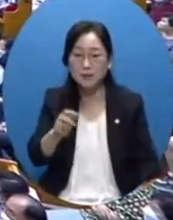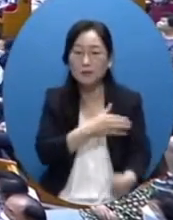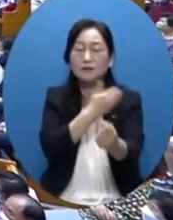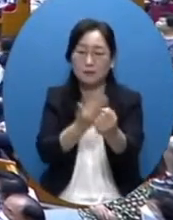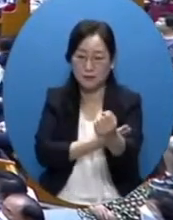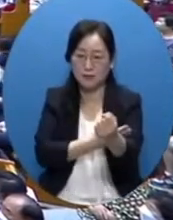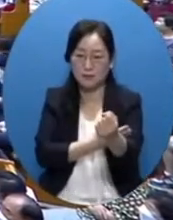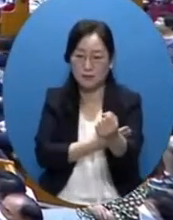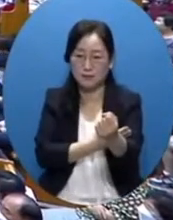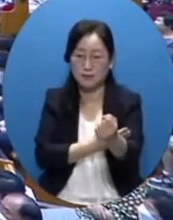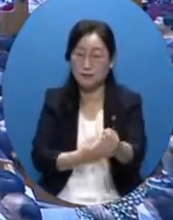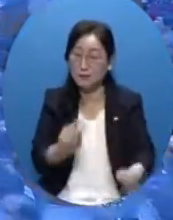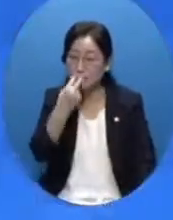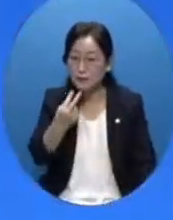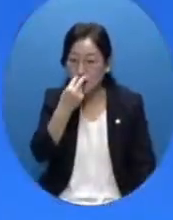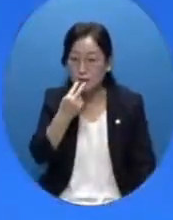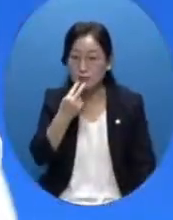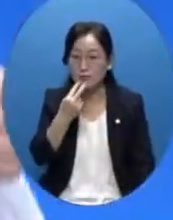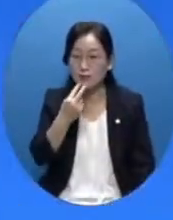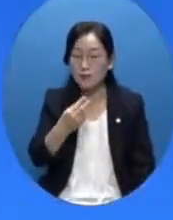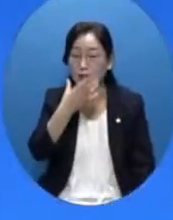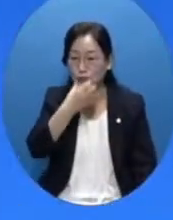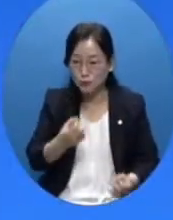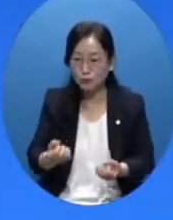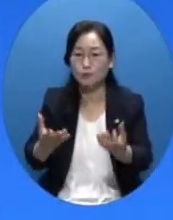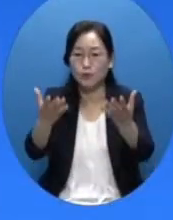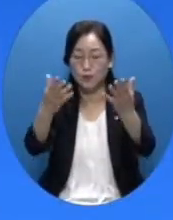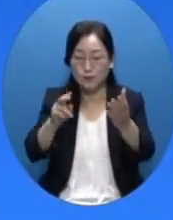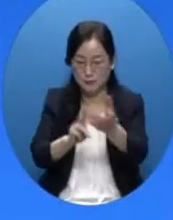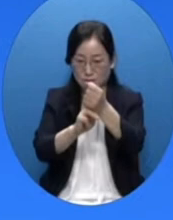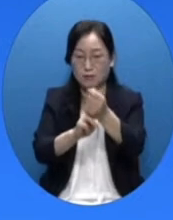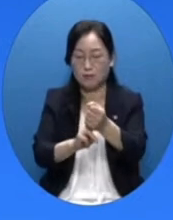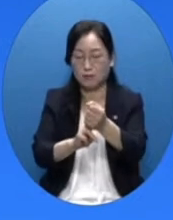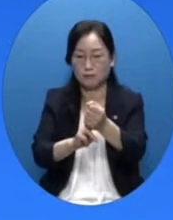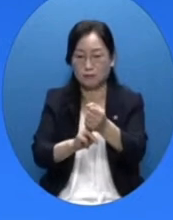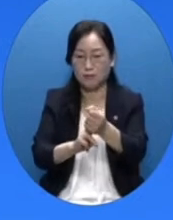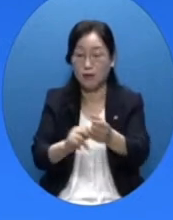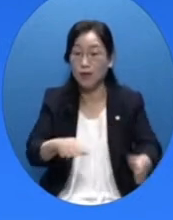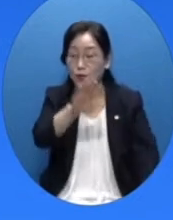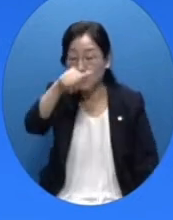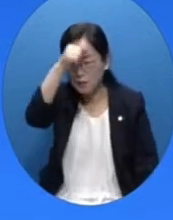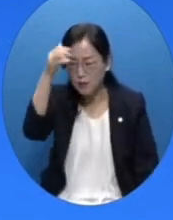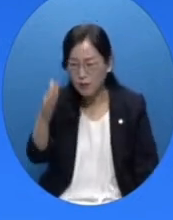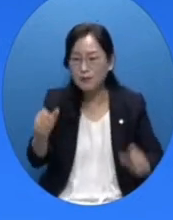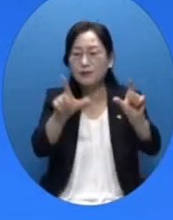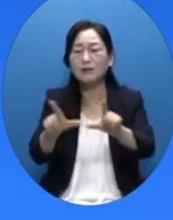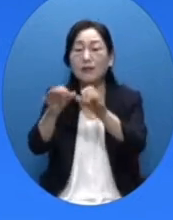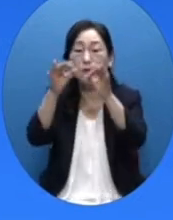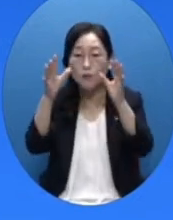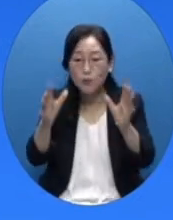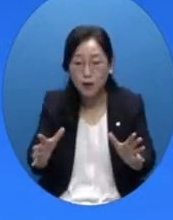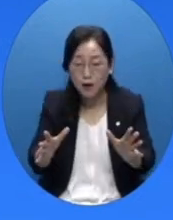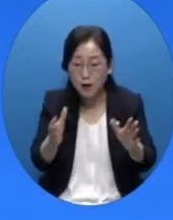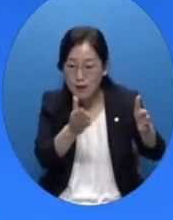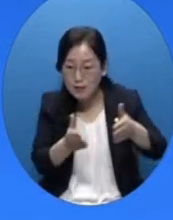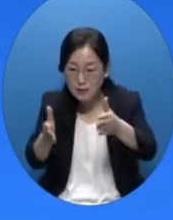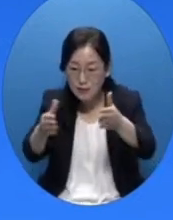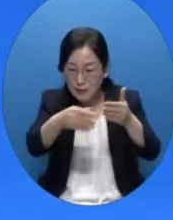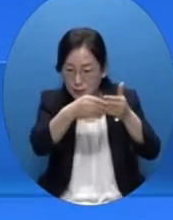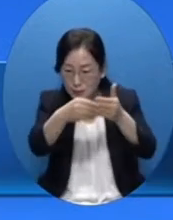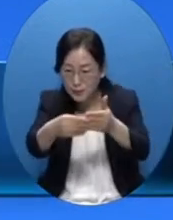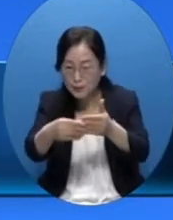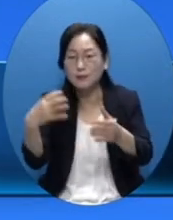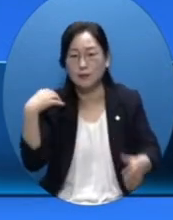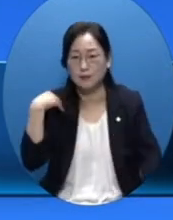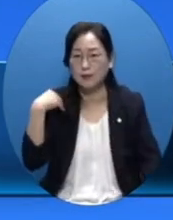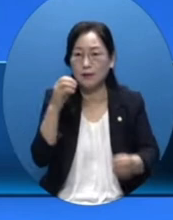5 생명 이어 축복 이어 기적입니다 우리 일생을 살아가는데 우리 성에 기자 비가 되는 것입니다 시편